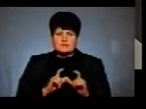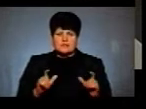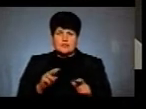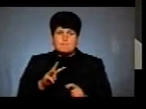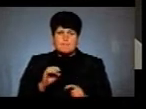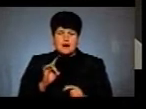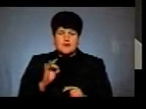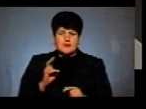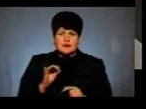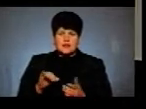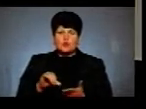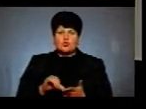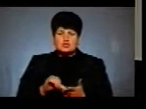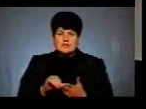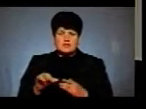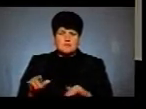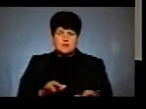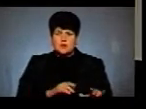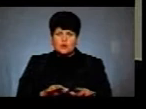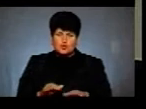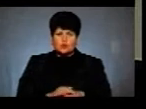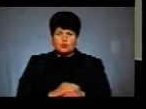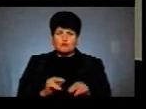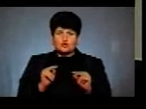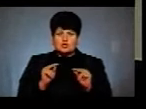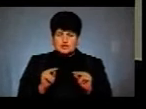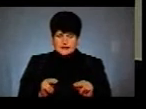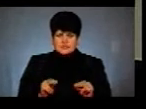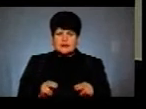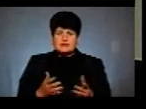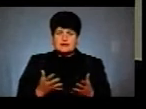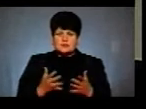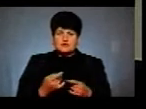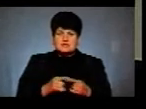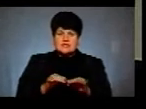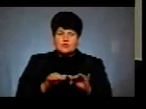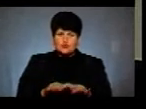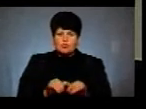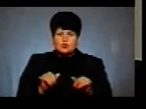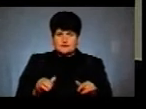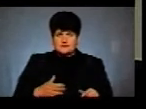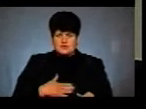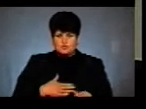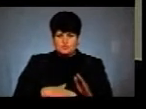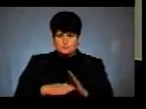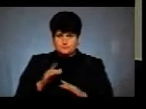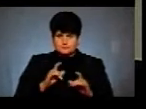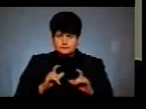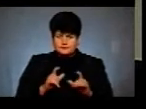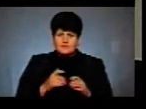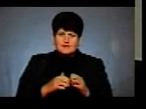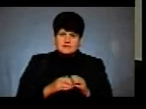університети-маркерними, які, власне, учасниками самого руху доброчесності в Україні. І, звісно, що цей рух поширюється в нашому виші і серед викладачів, і серед